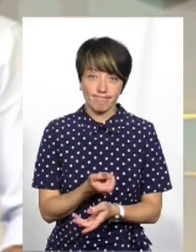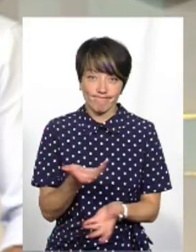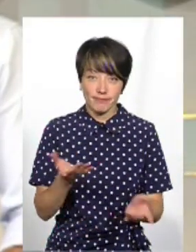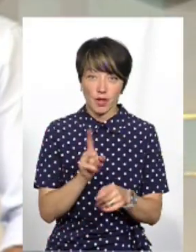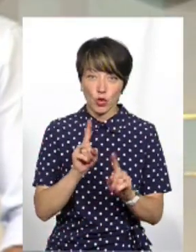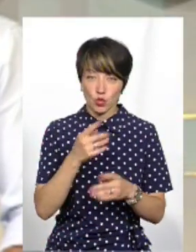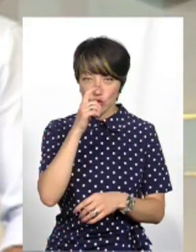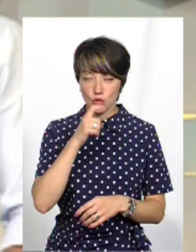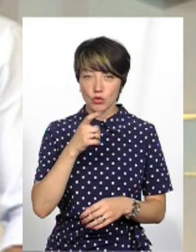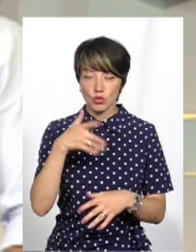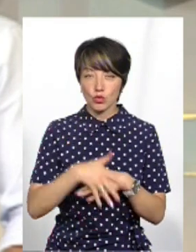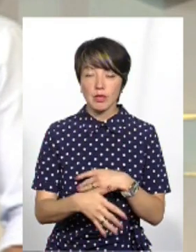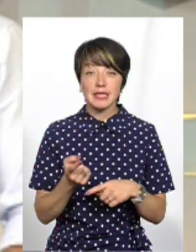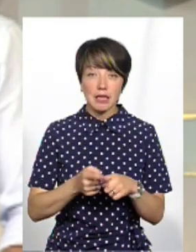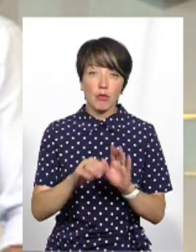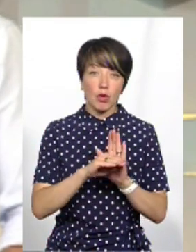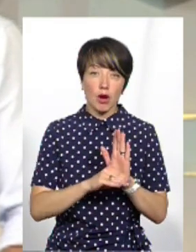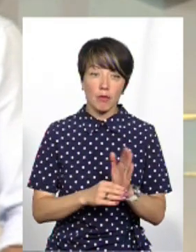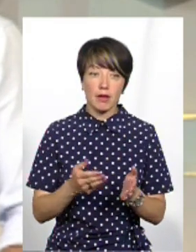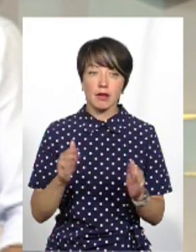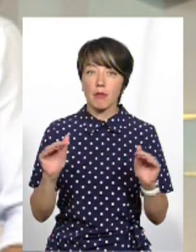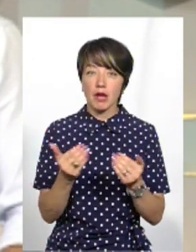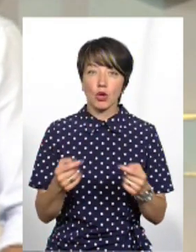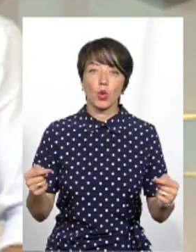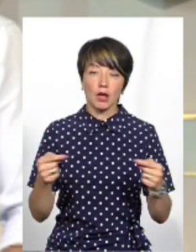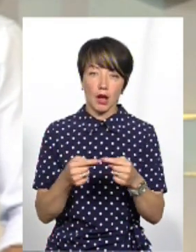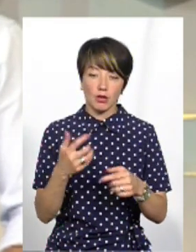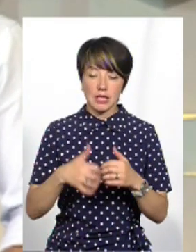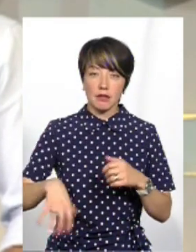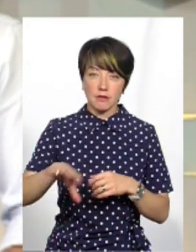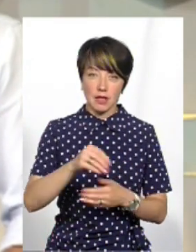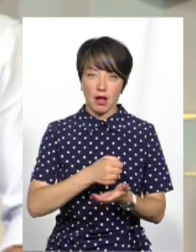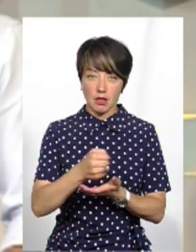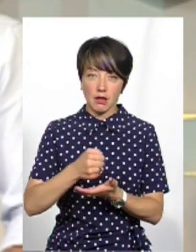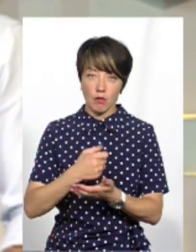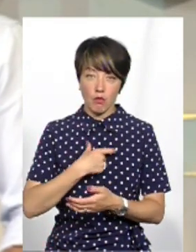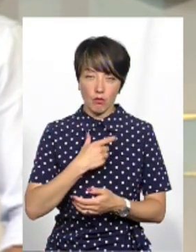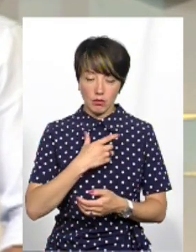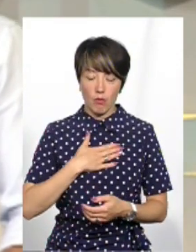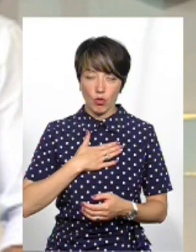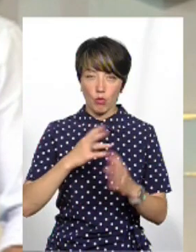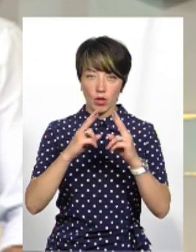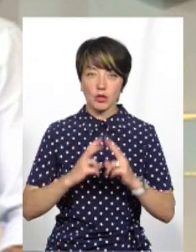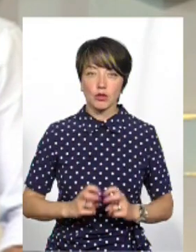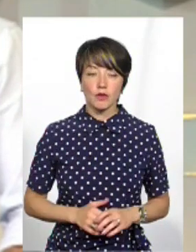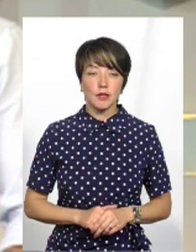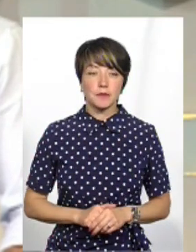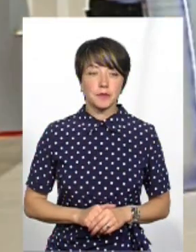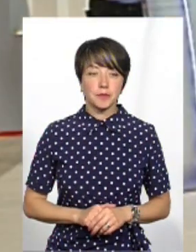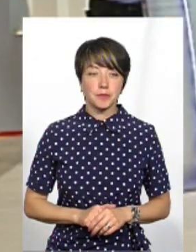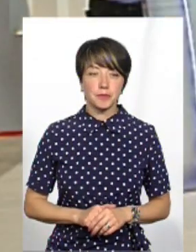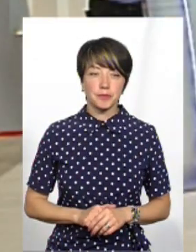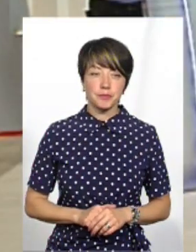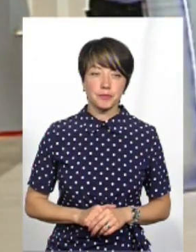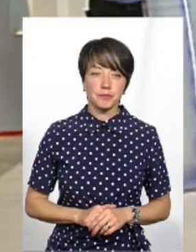не дуже зрозуміло. Тому ця програма є, напевно, найменш конкретною серед усіх, наприклад, які були мною проаналізовані саме депутатів.